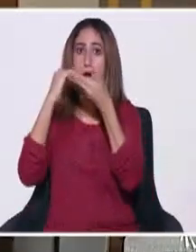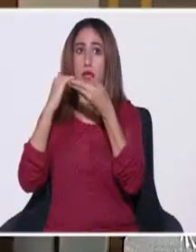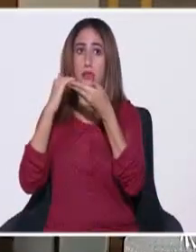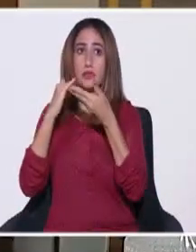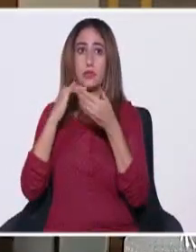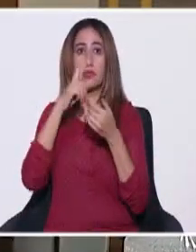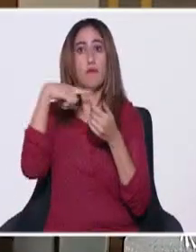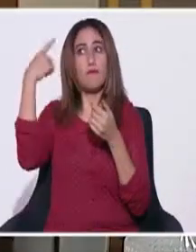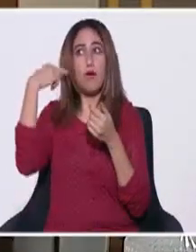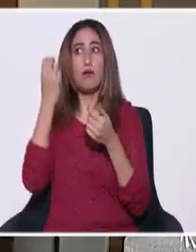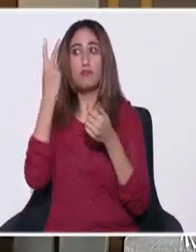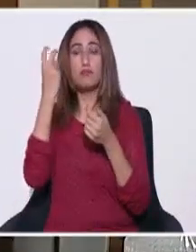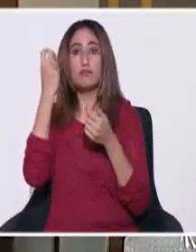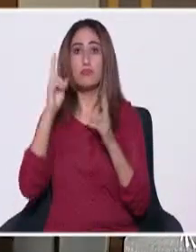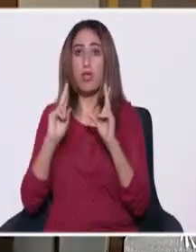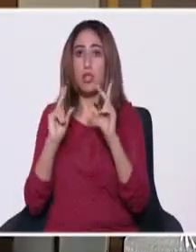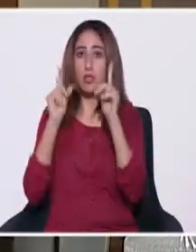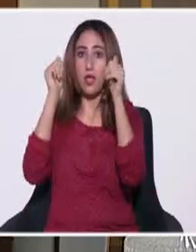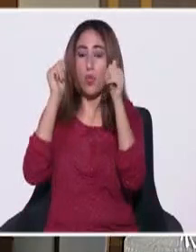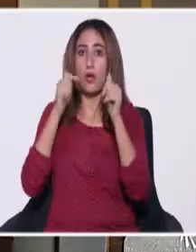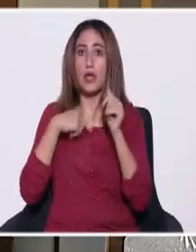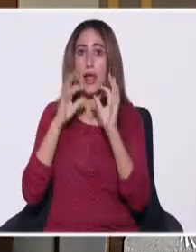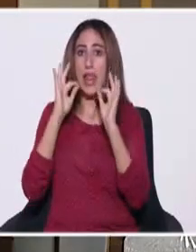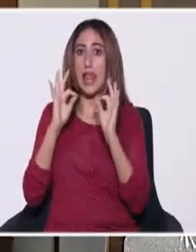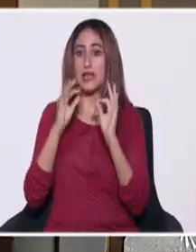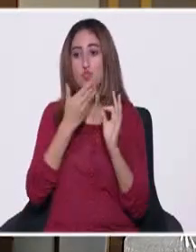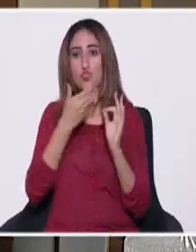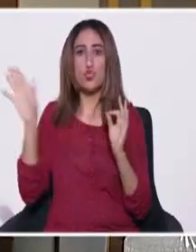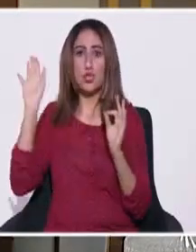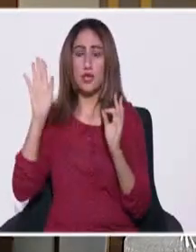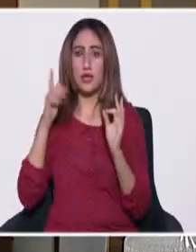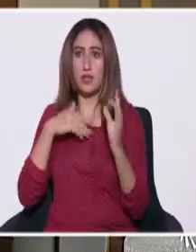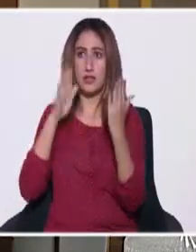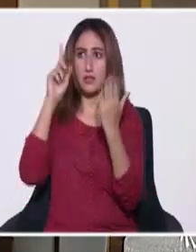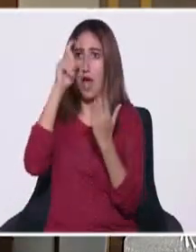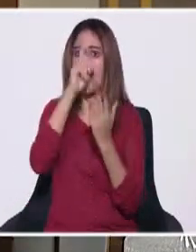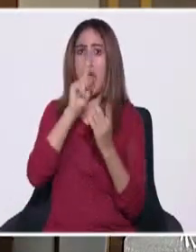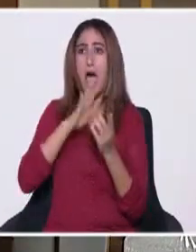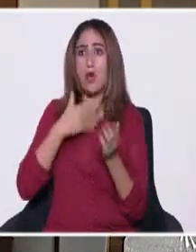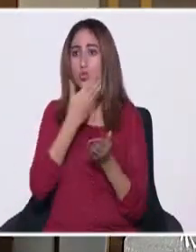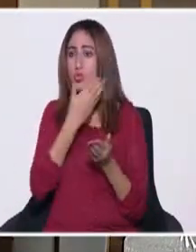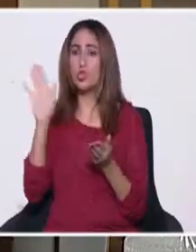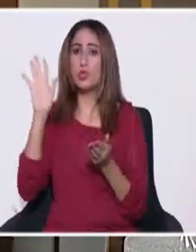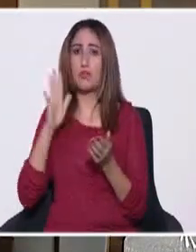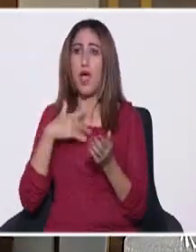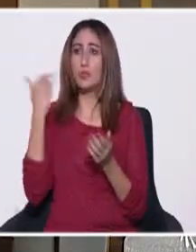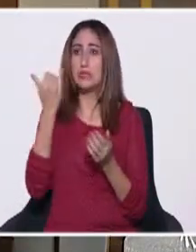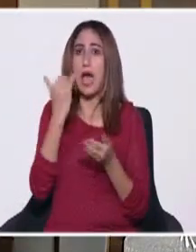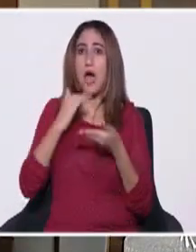بقى التفكير برضو يتطور انه لا احنا مش هنتجاوز، احنا هنشيل التحديات هننزلها. كل الحواجز دي احنا عندنا